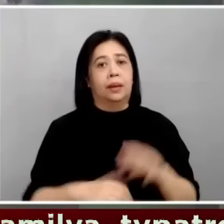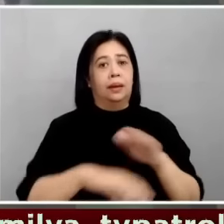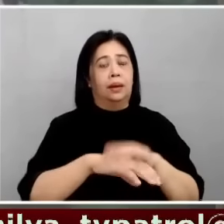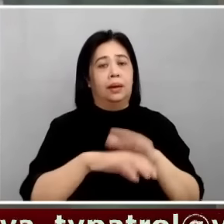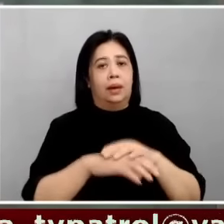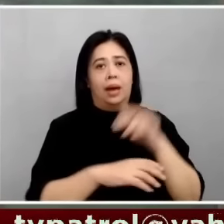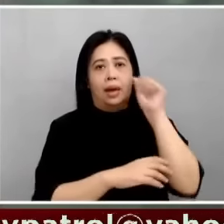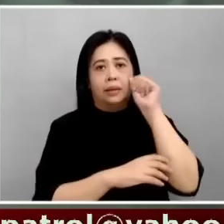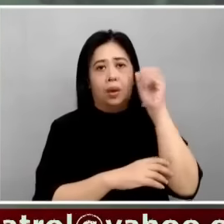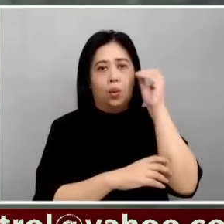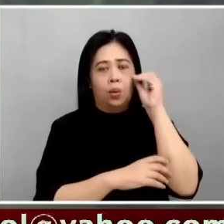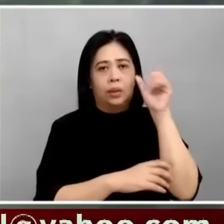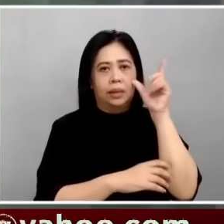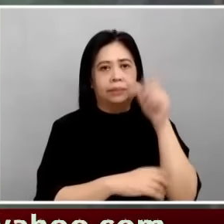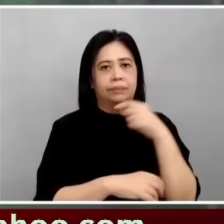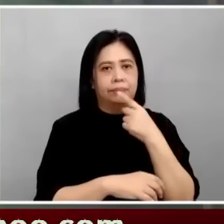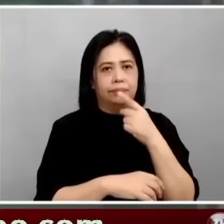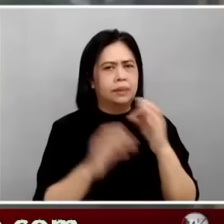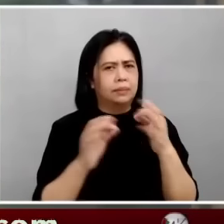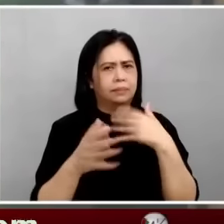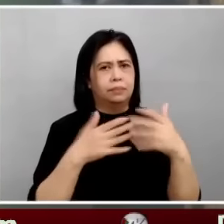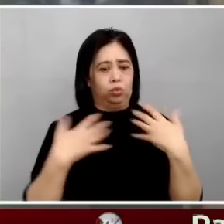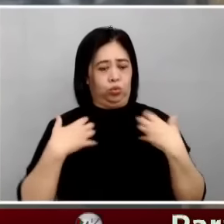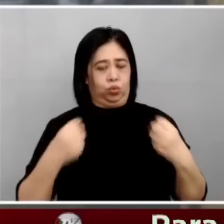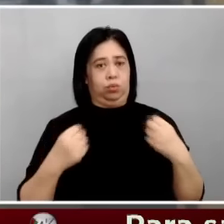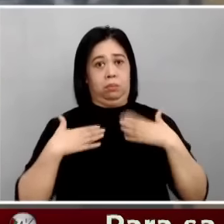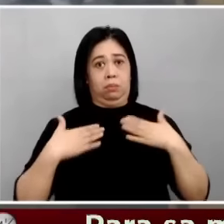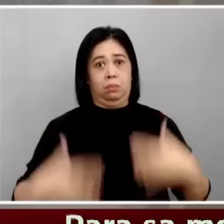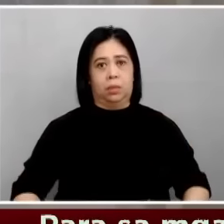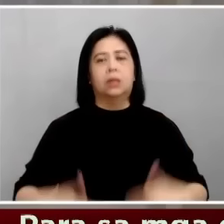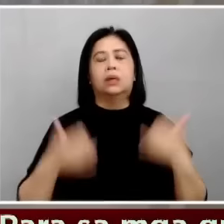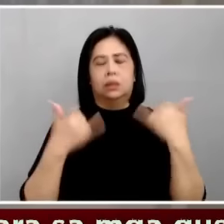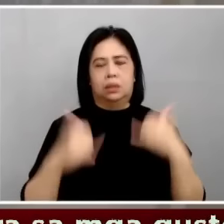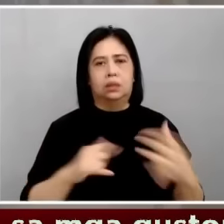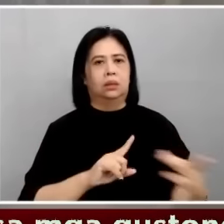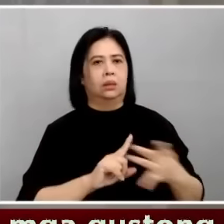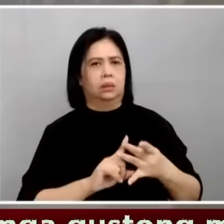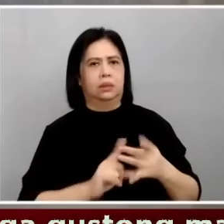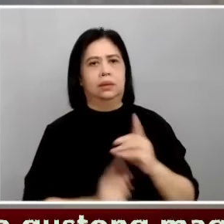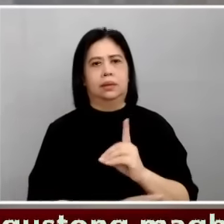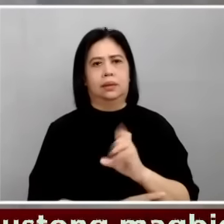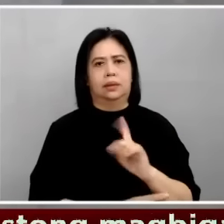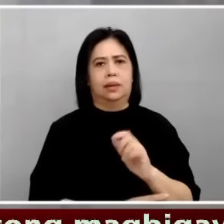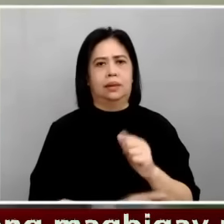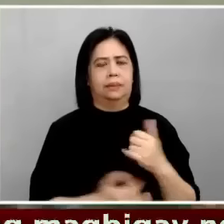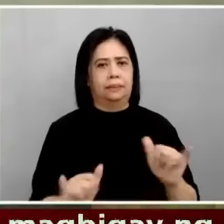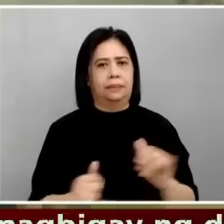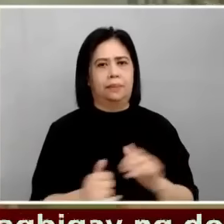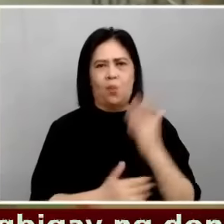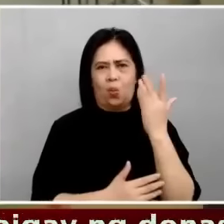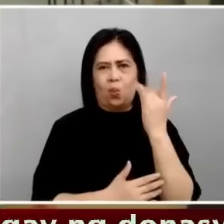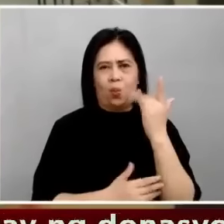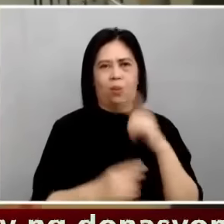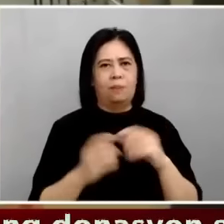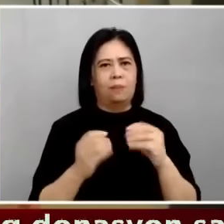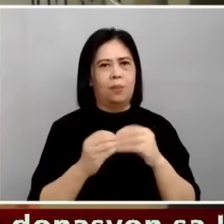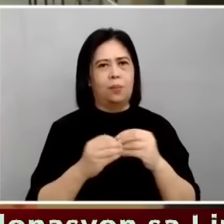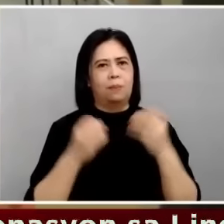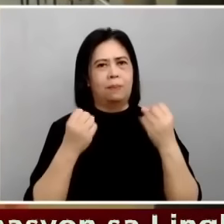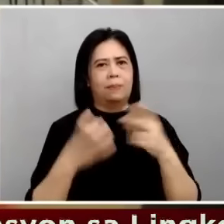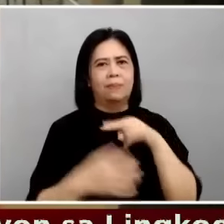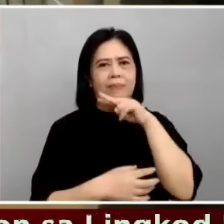Lim, kahit ang isang taong malakas ang pangangatawan, pwede pa rin tamaan ng Delta variant. Ito'y dahil mas madami ang